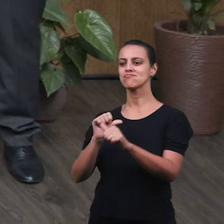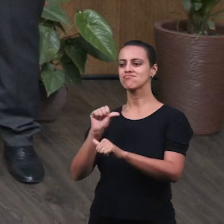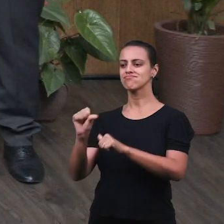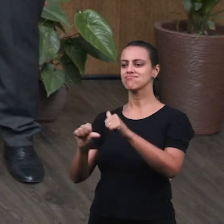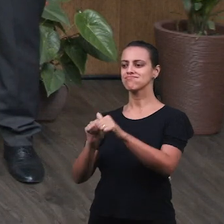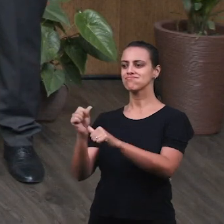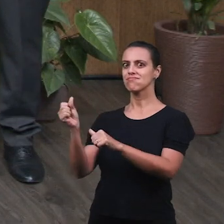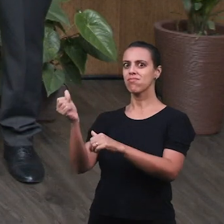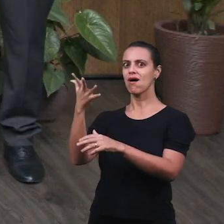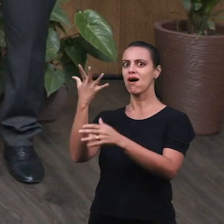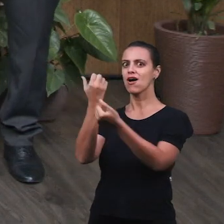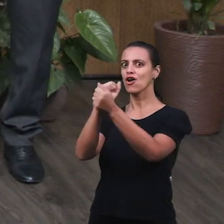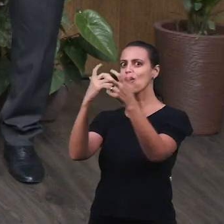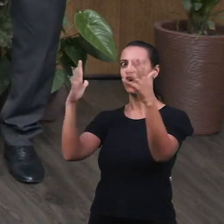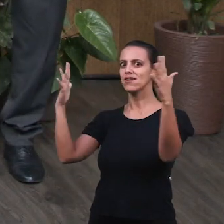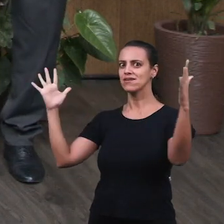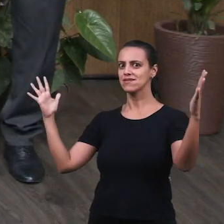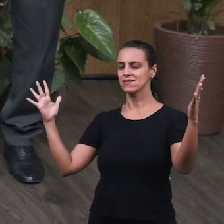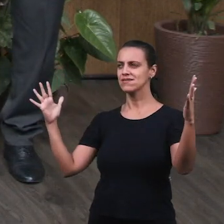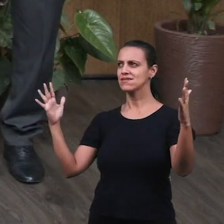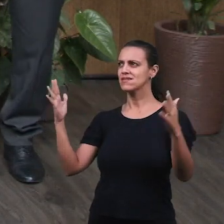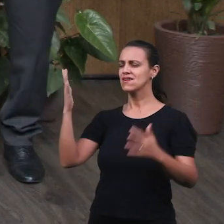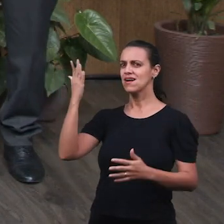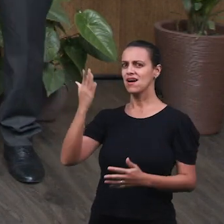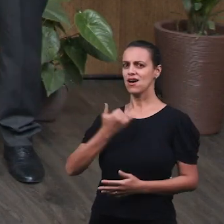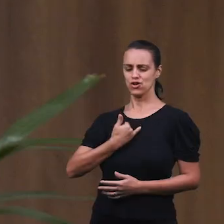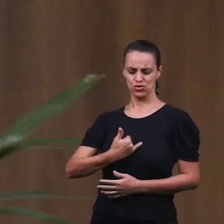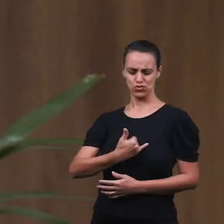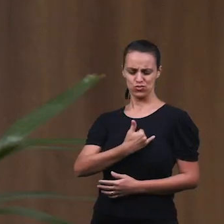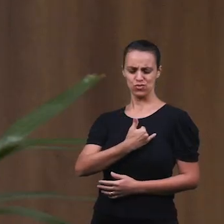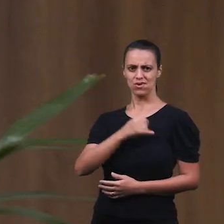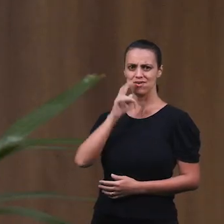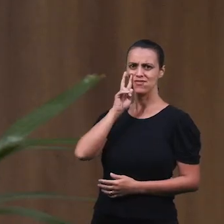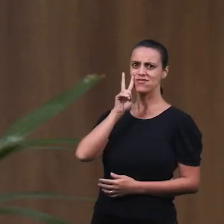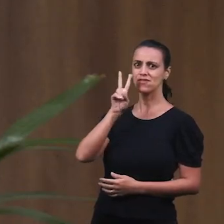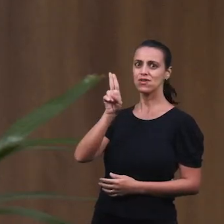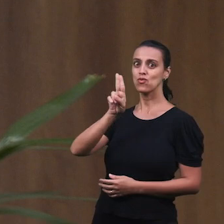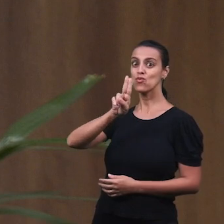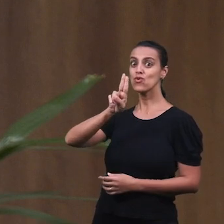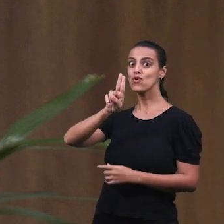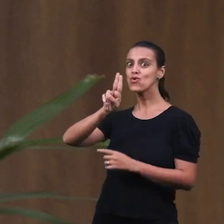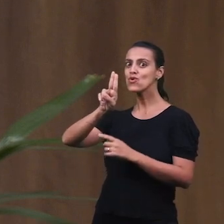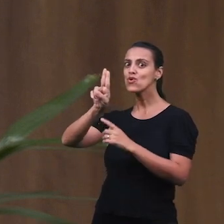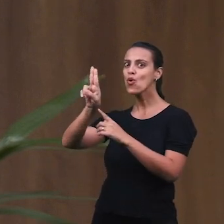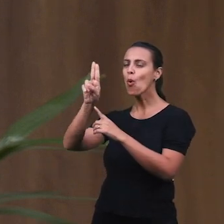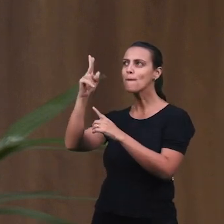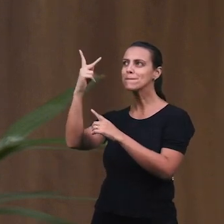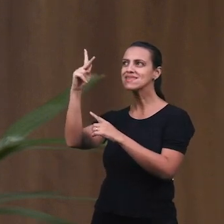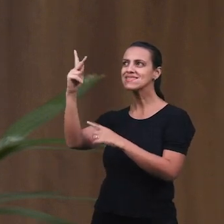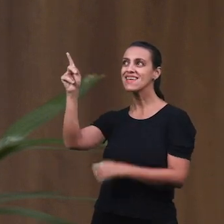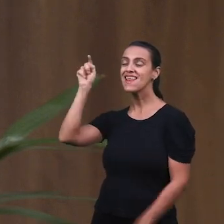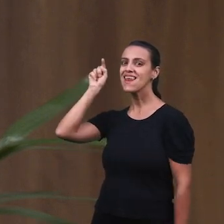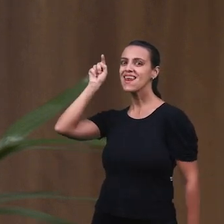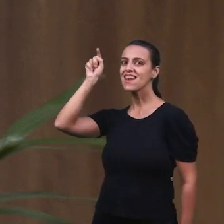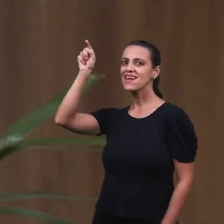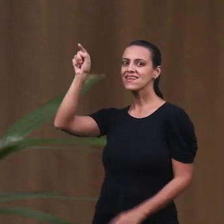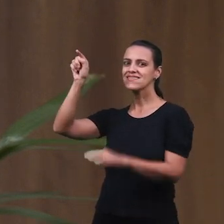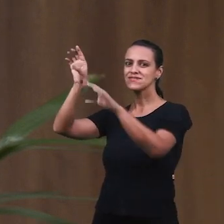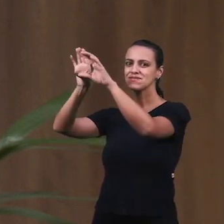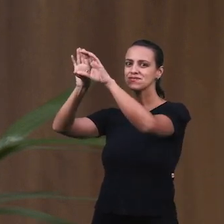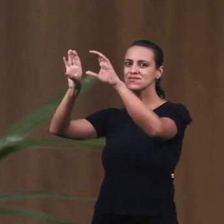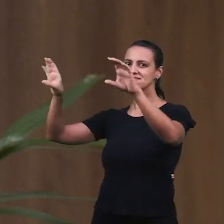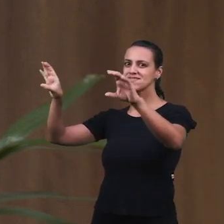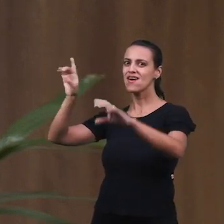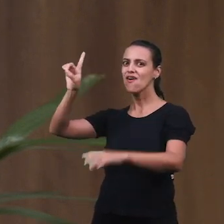pour cela, Jean, il a vu le nom du Seigneur Jésus à l'éternité